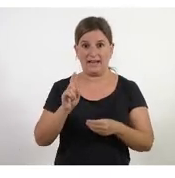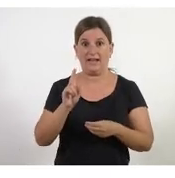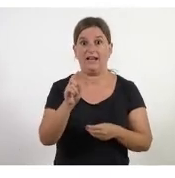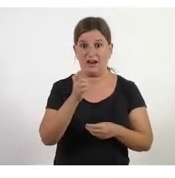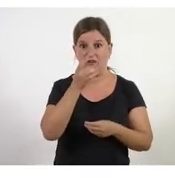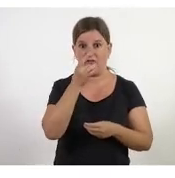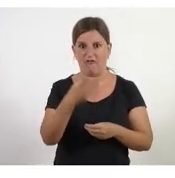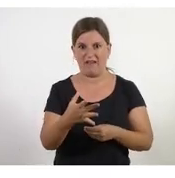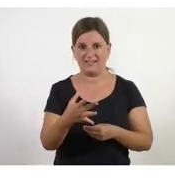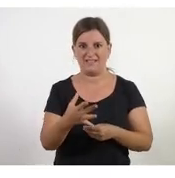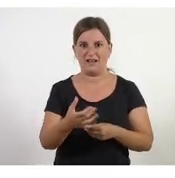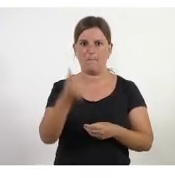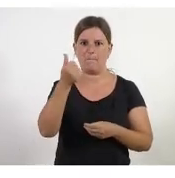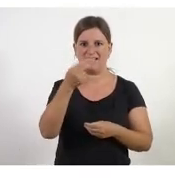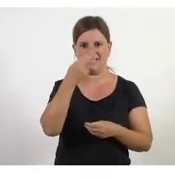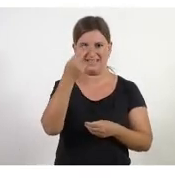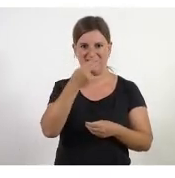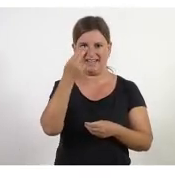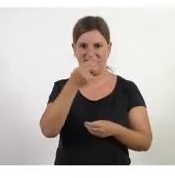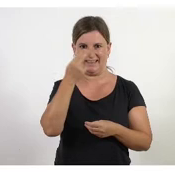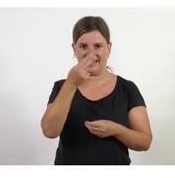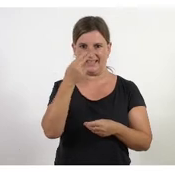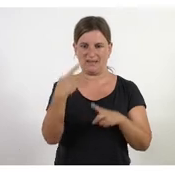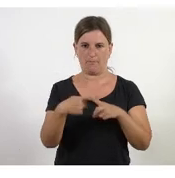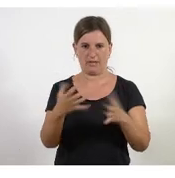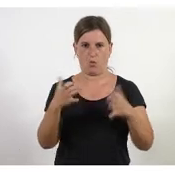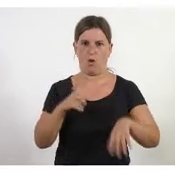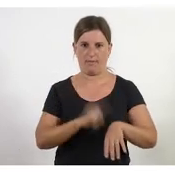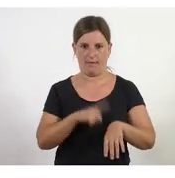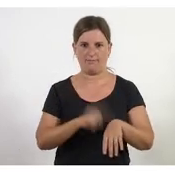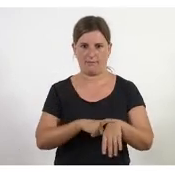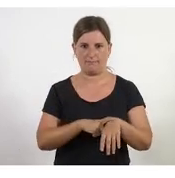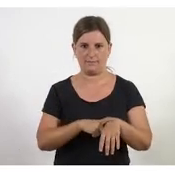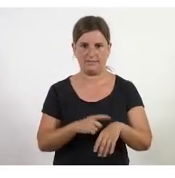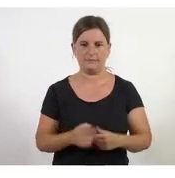és molt interessant perquè ens estalvia molt de temps.